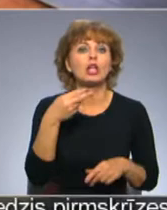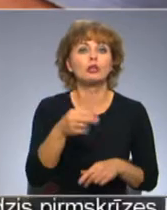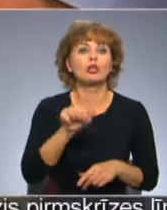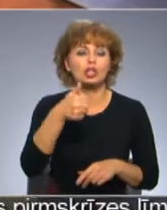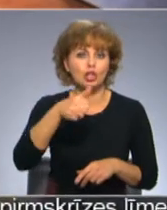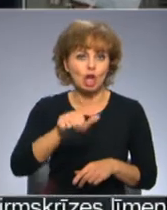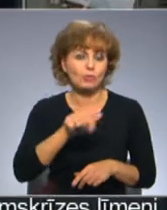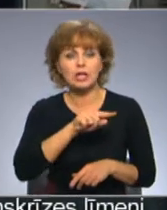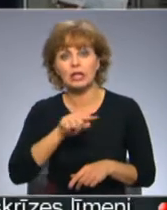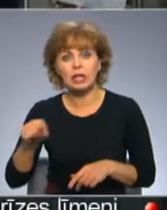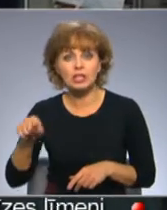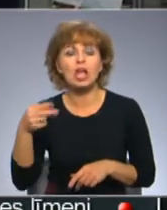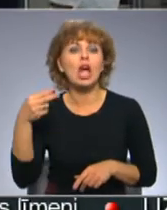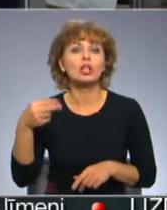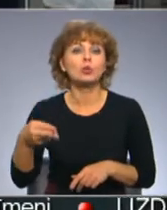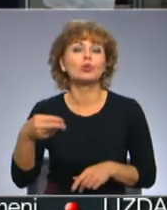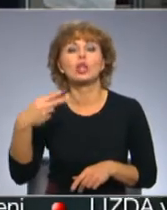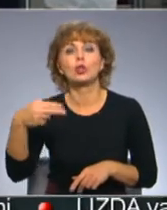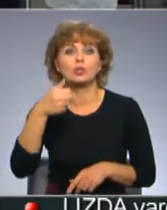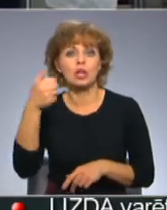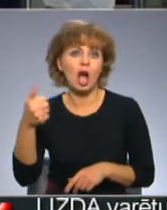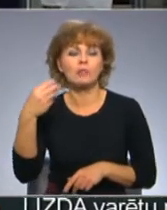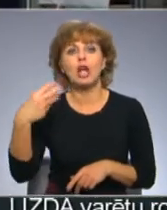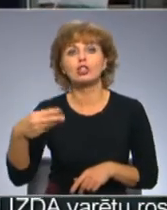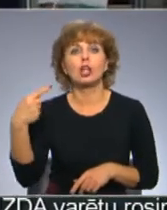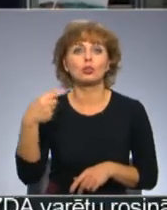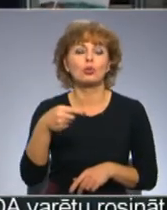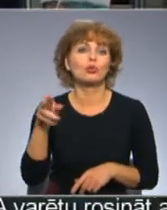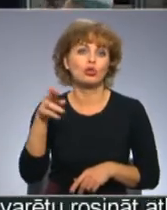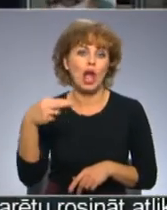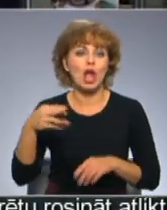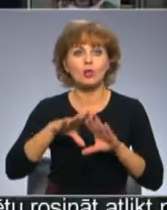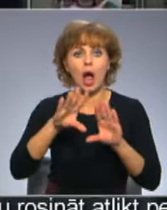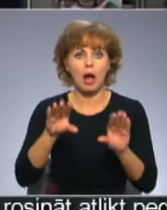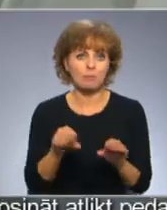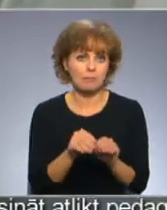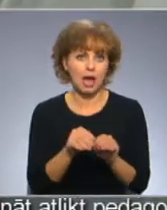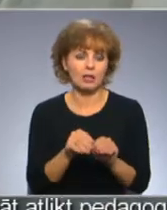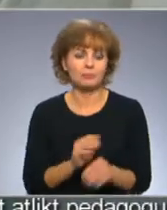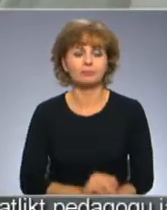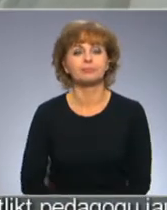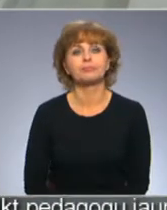2016. Līdz 2020. Gadam 40 000 eiro apmērā. Sintī Ķeire, TV Kurzeme.